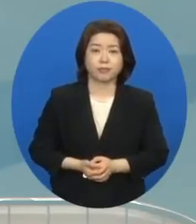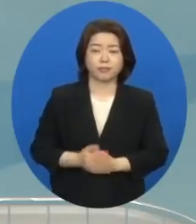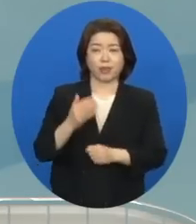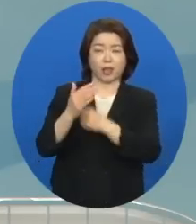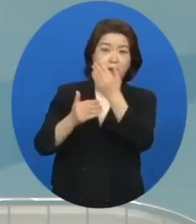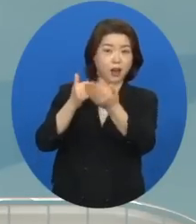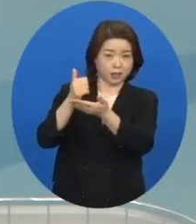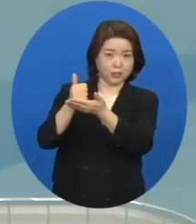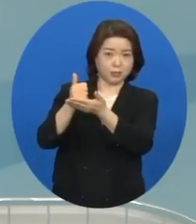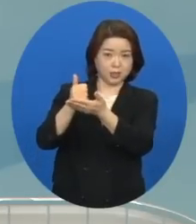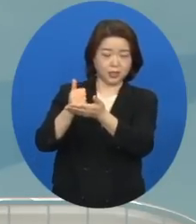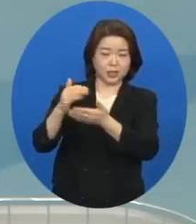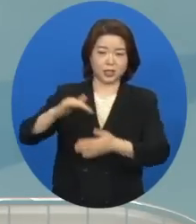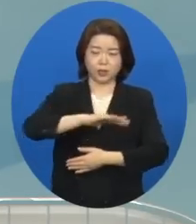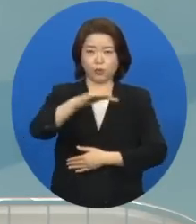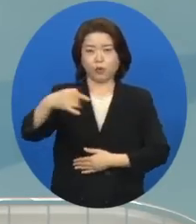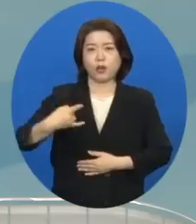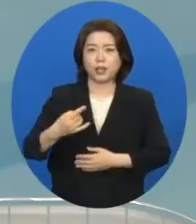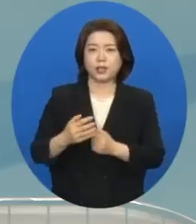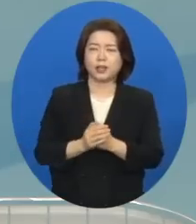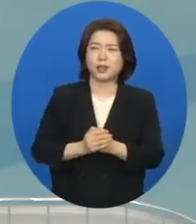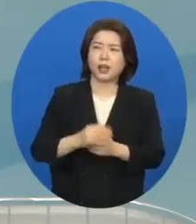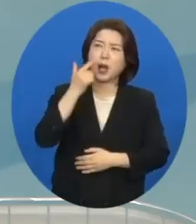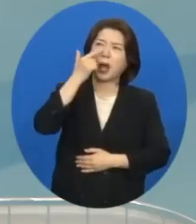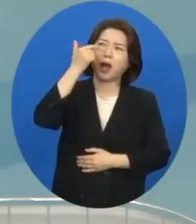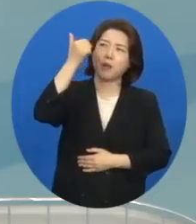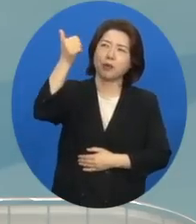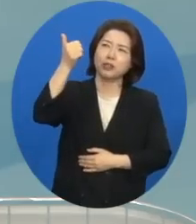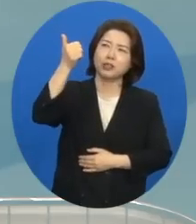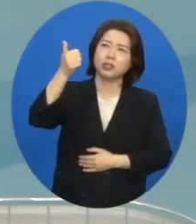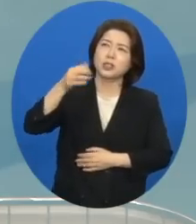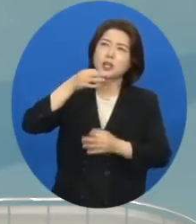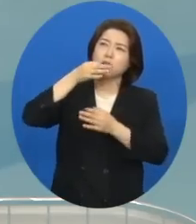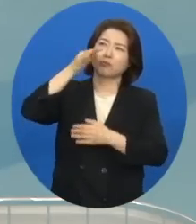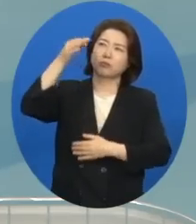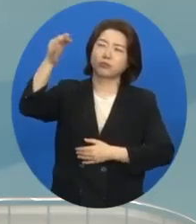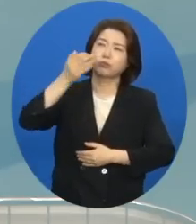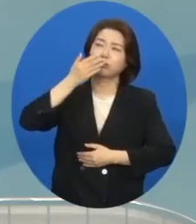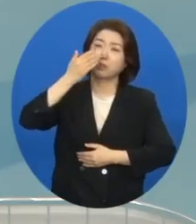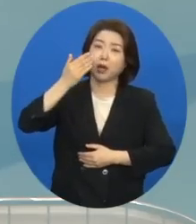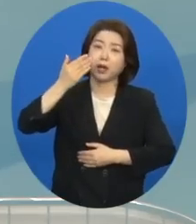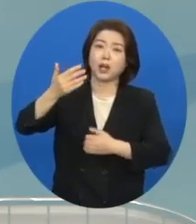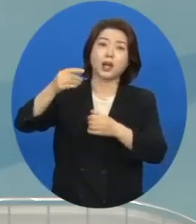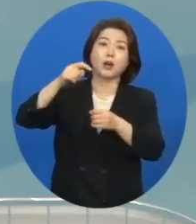하나님이 우리에게 아버지라고 이렇게 부를 수 있게 해주려고